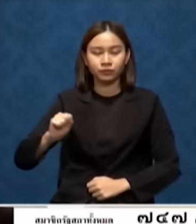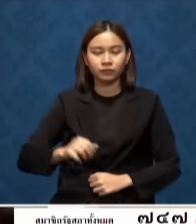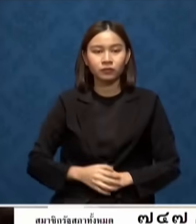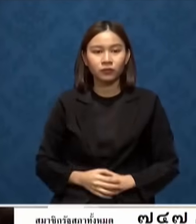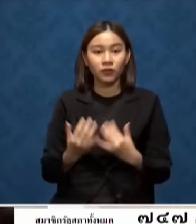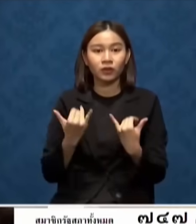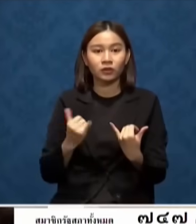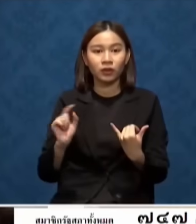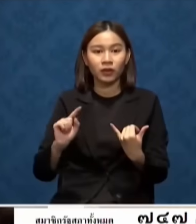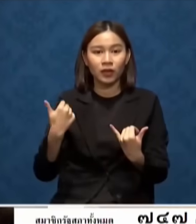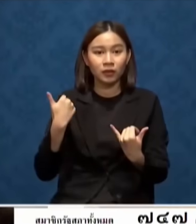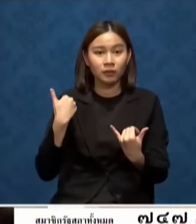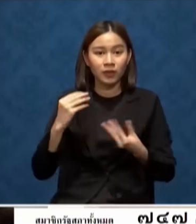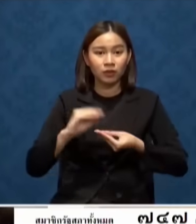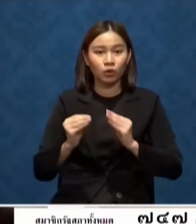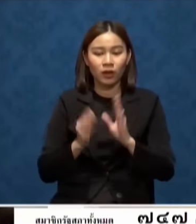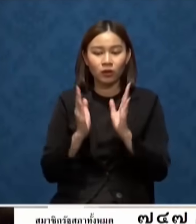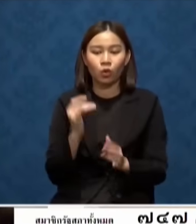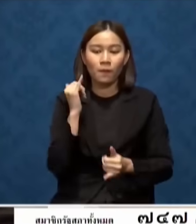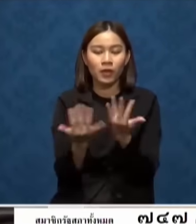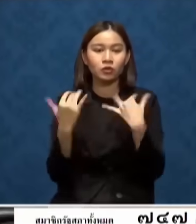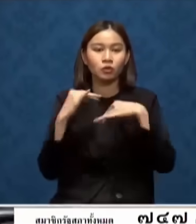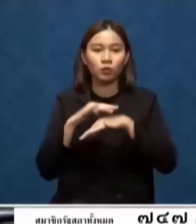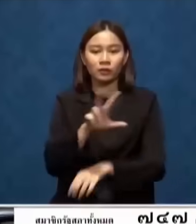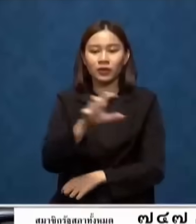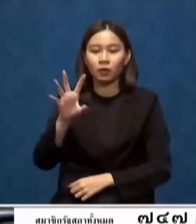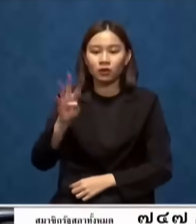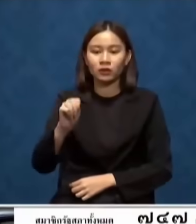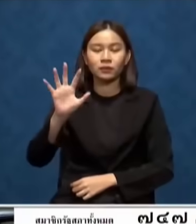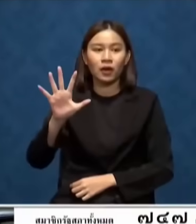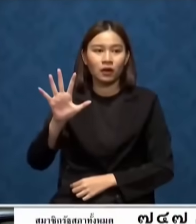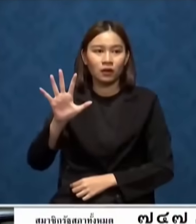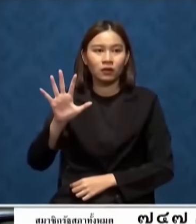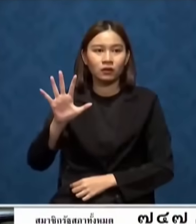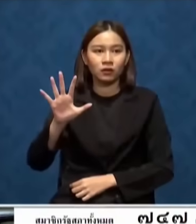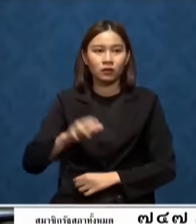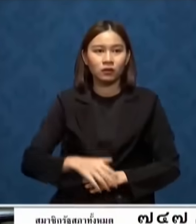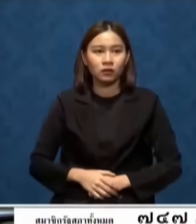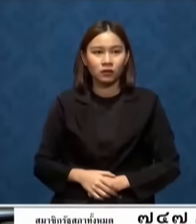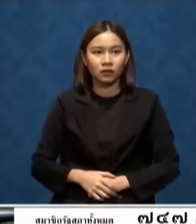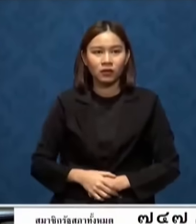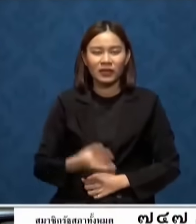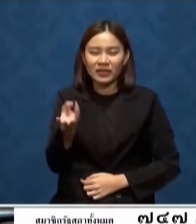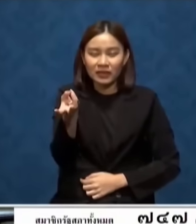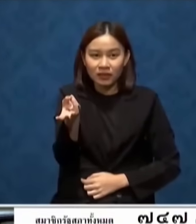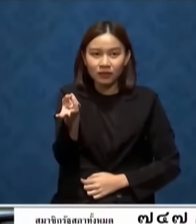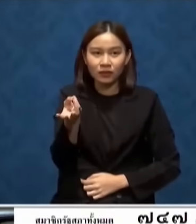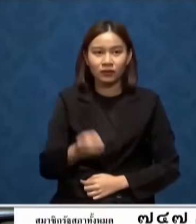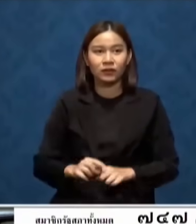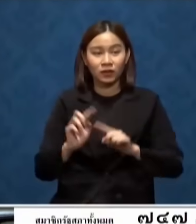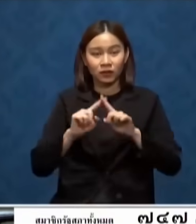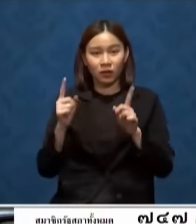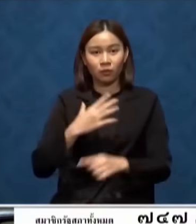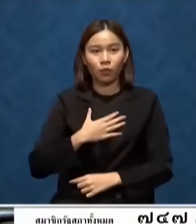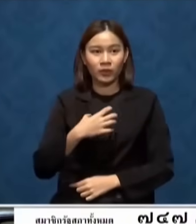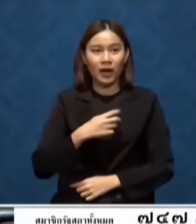ก็ตอนนี้นะครับก็มียอดผู้เข้ามาประชุม345ท่านครับท่านประธานก็อีกนิดนึงครับแต่ผมอย่างนี้ครับ